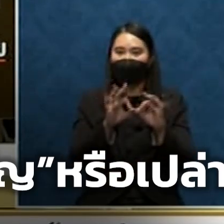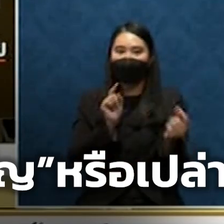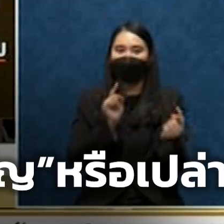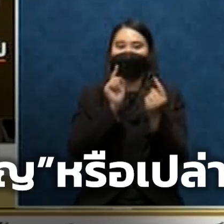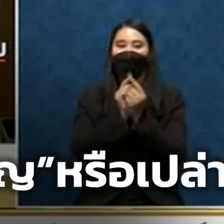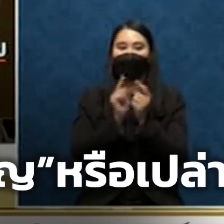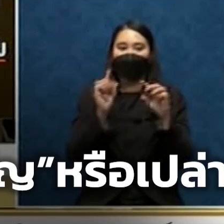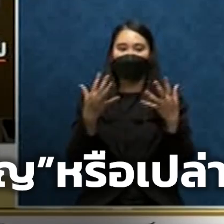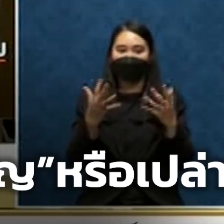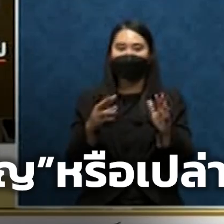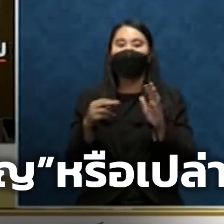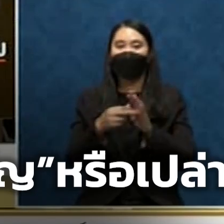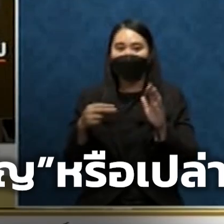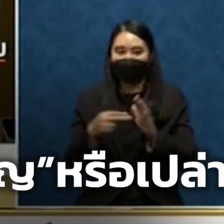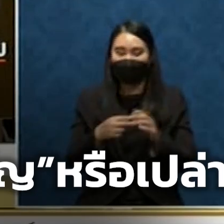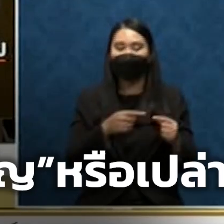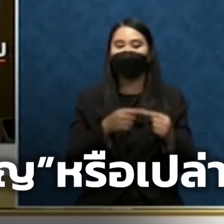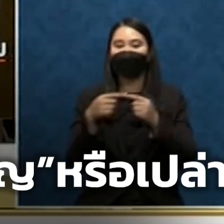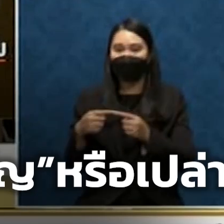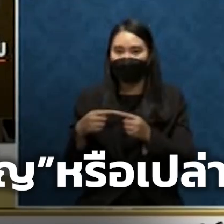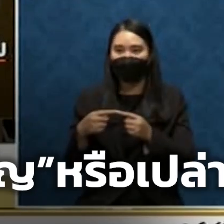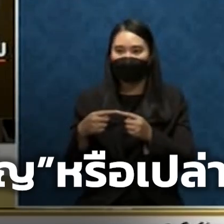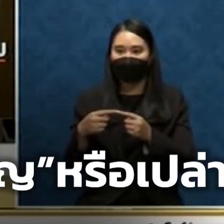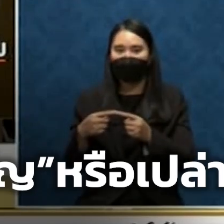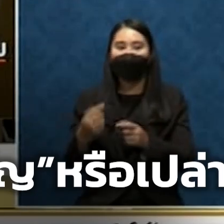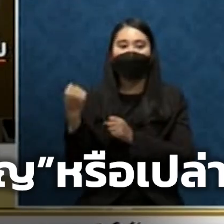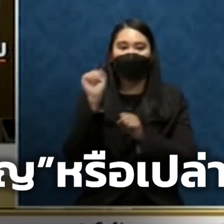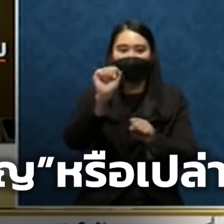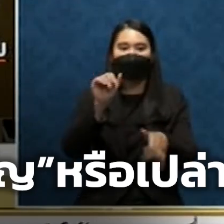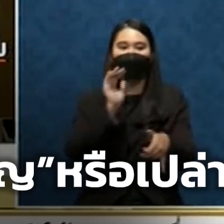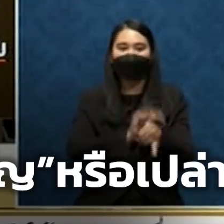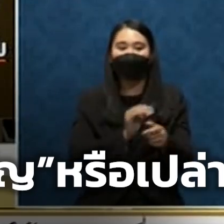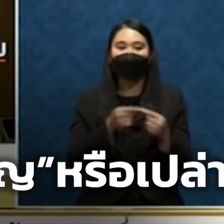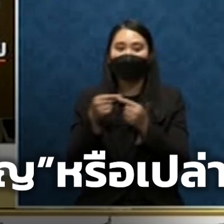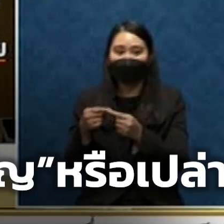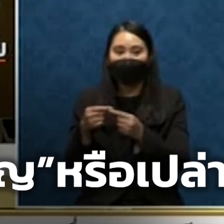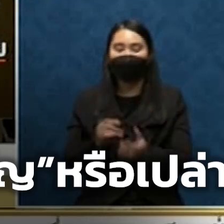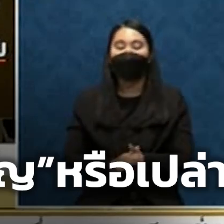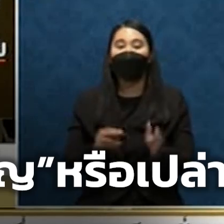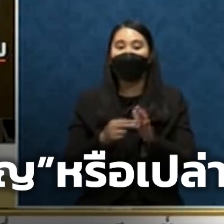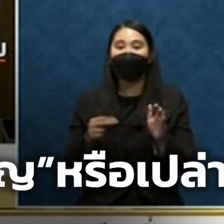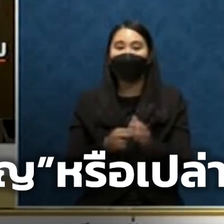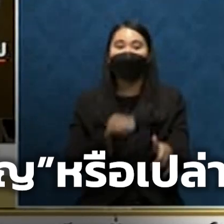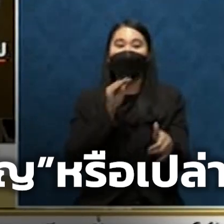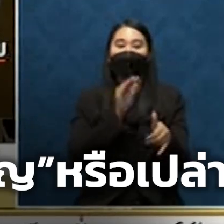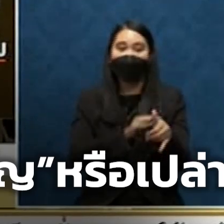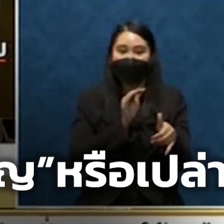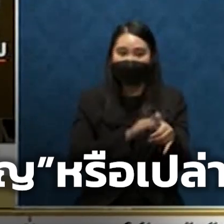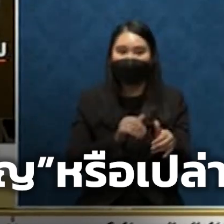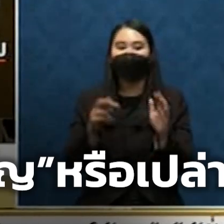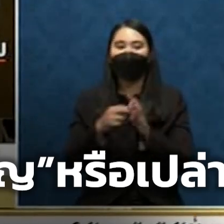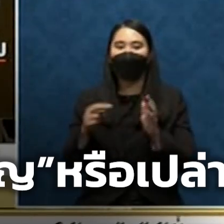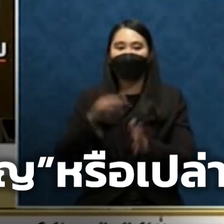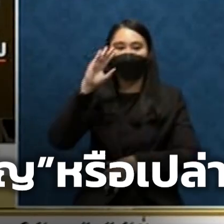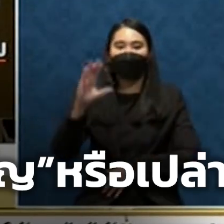หมายเรียกให้ผู้ร้องดำเนินการขอออกหมายจับต่อไปสำหรับหมายเรียกให้พนักงานสอบสวนเป็นผู้